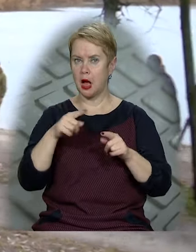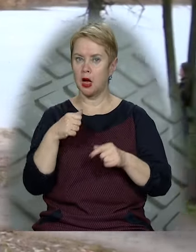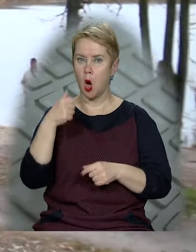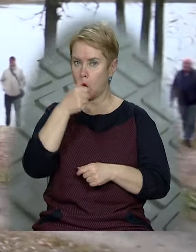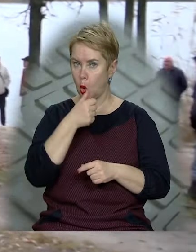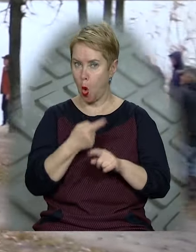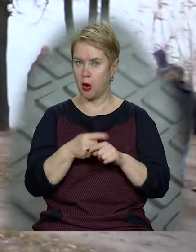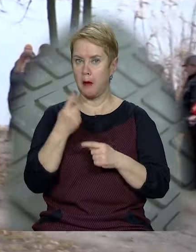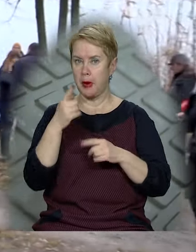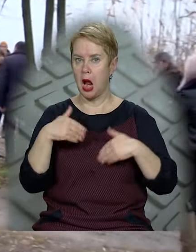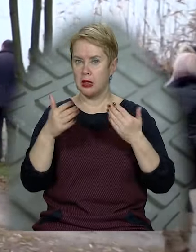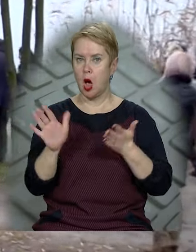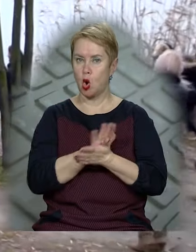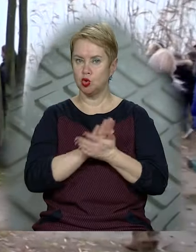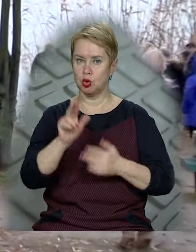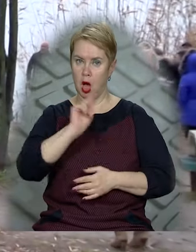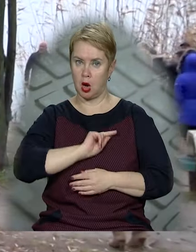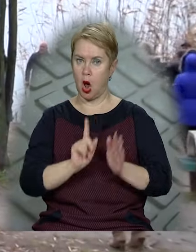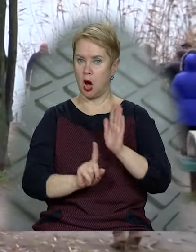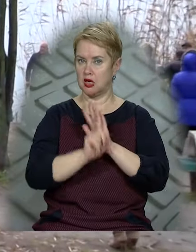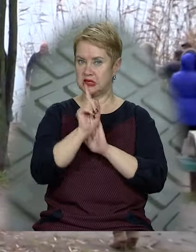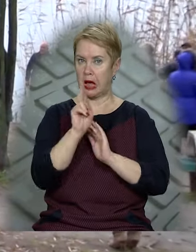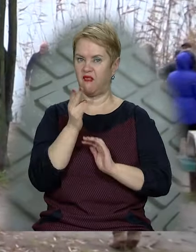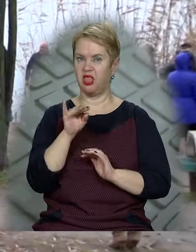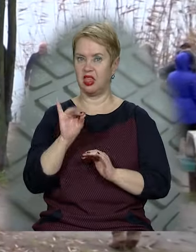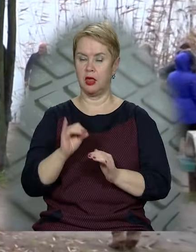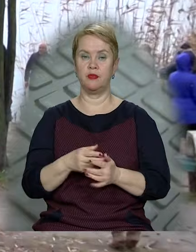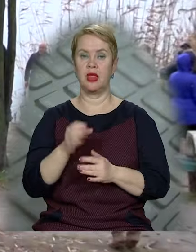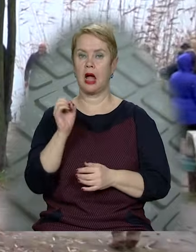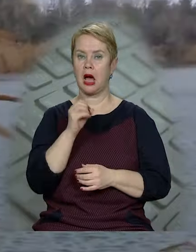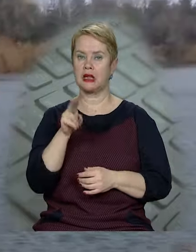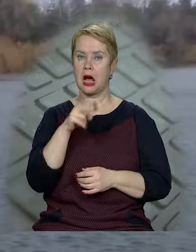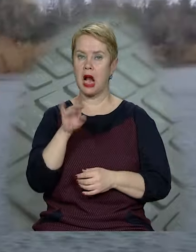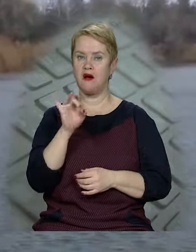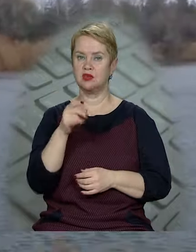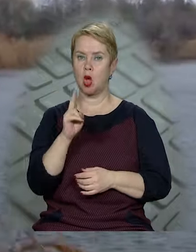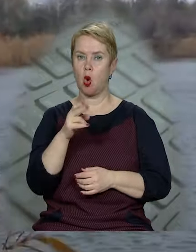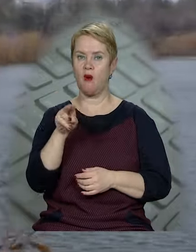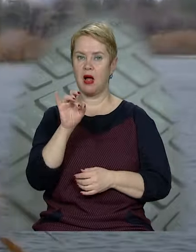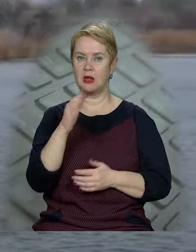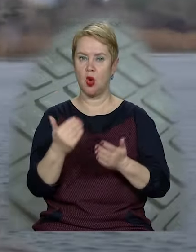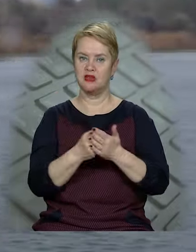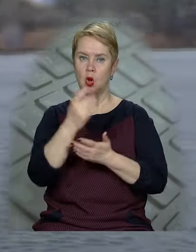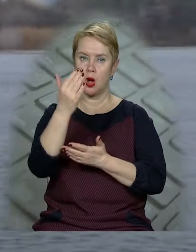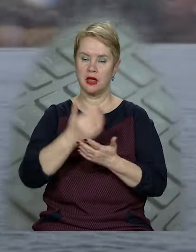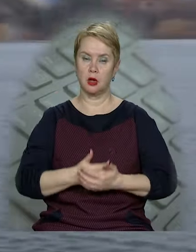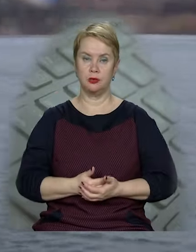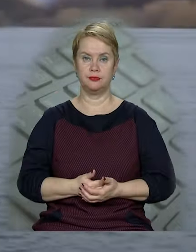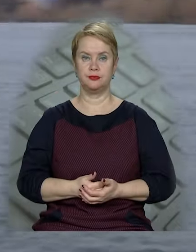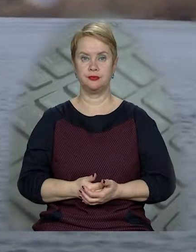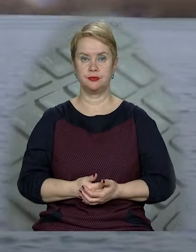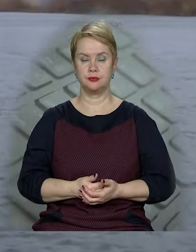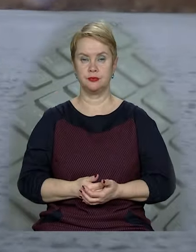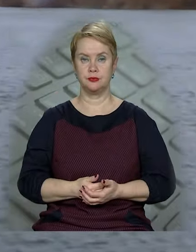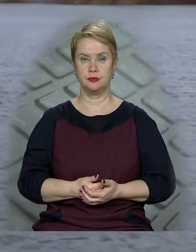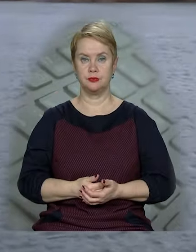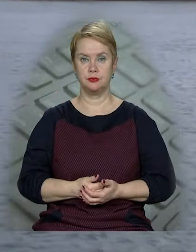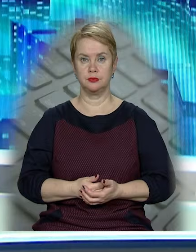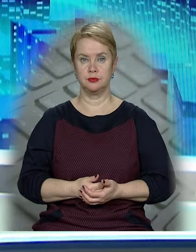років. Перший етап розчисних робіт розпочнуть у квітні. Катерина Кравченко, Олександр Коваленко. Новини 11 каналу.